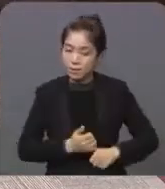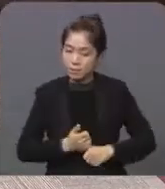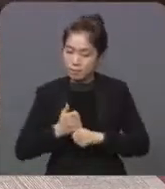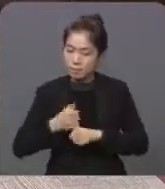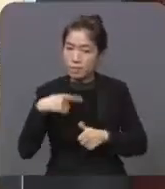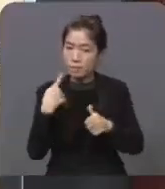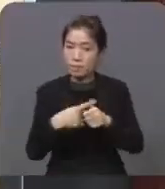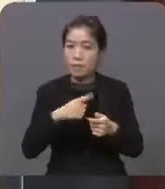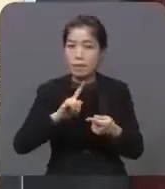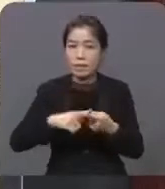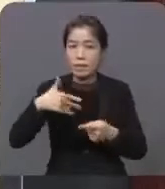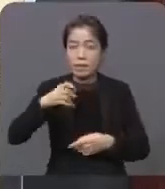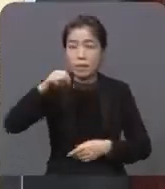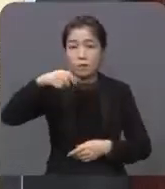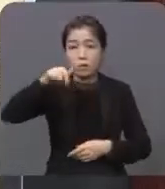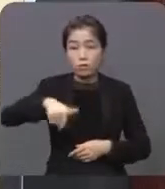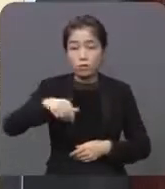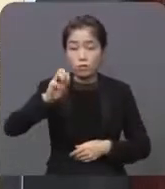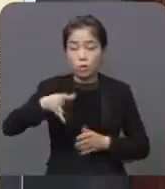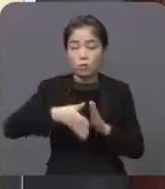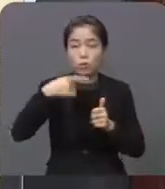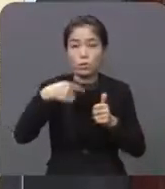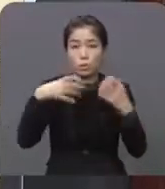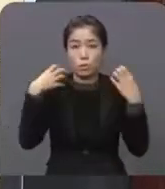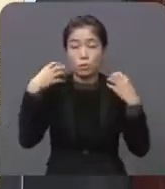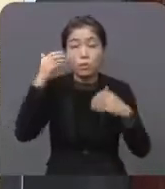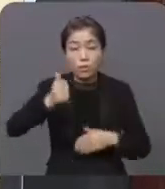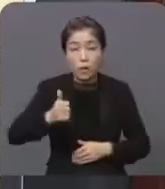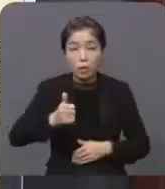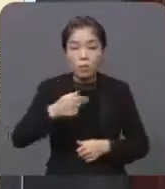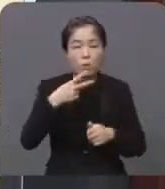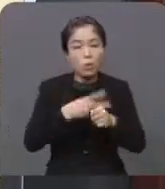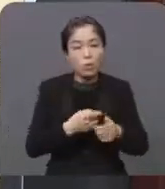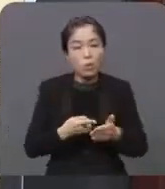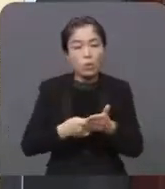미온적이었다는 지적에 대해 장휘구 광주시 교육감은 교원 소청 심사